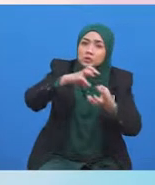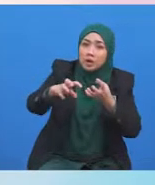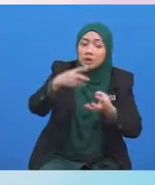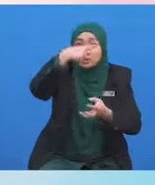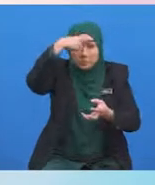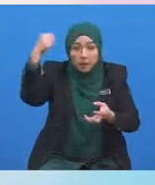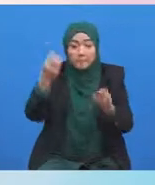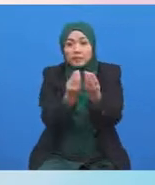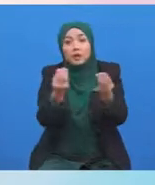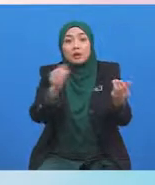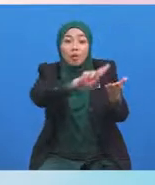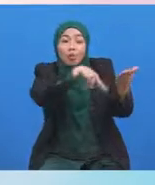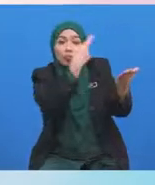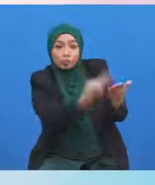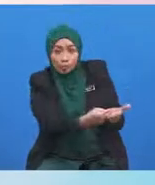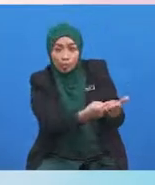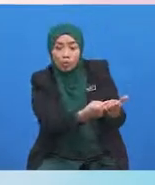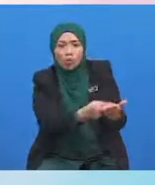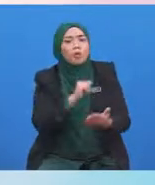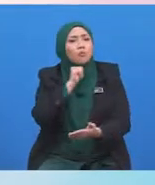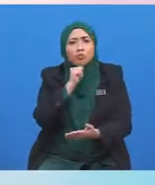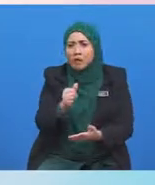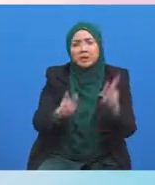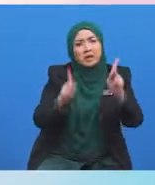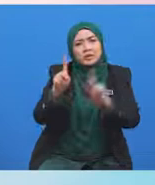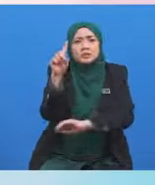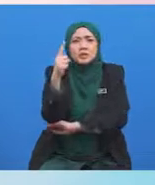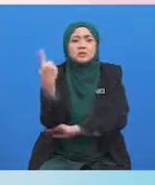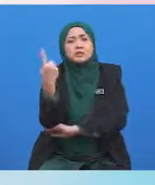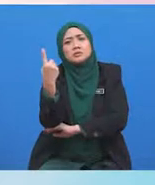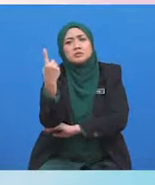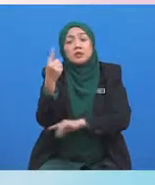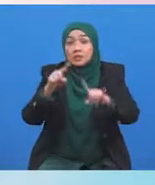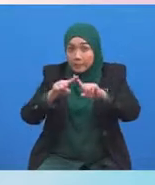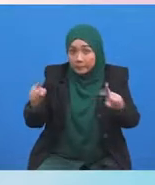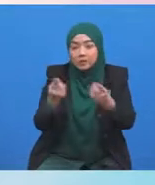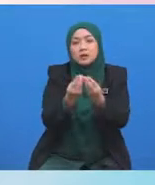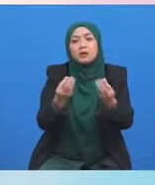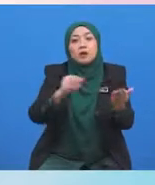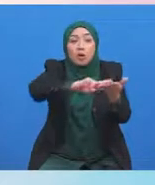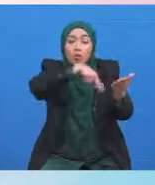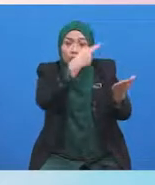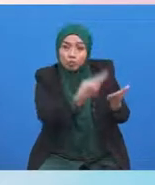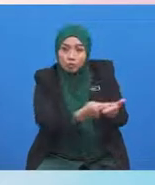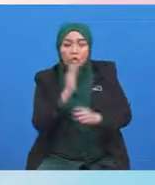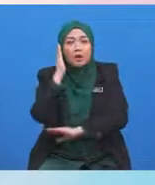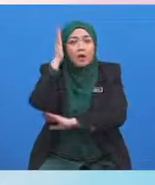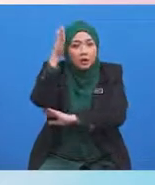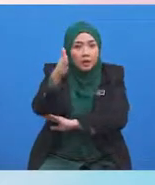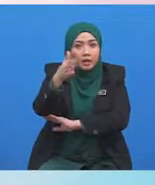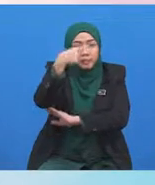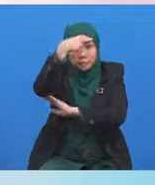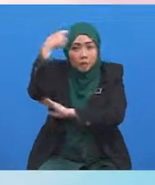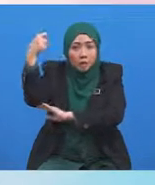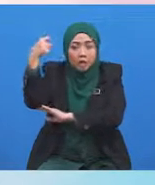runtuh. Bukan setakat kenderaan sahaja, malah kejadian tanah runtuh boleh menyebabkan kemusnahan harta